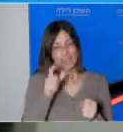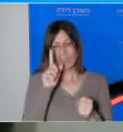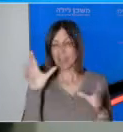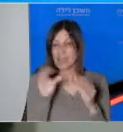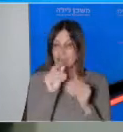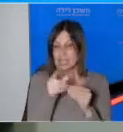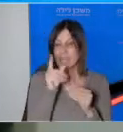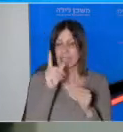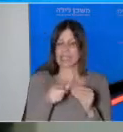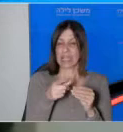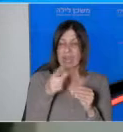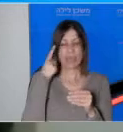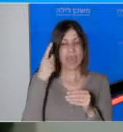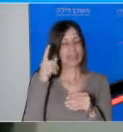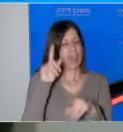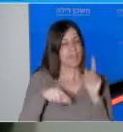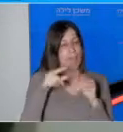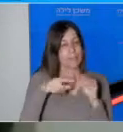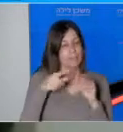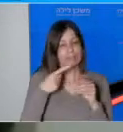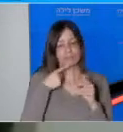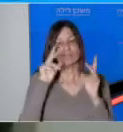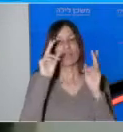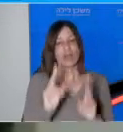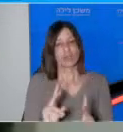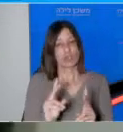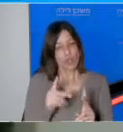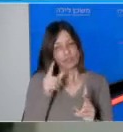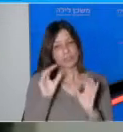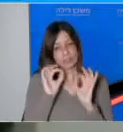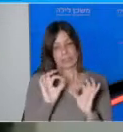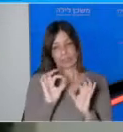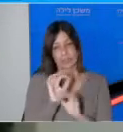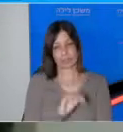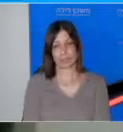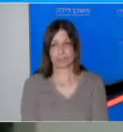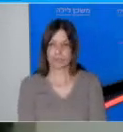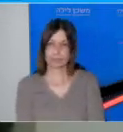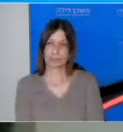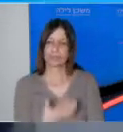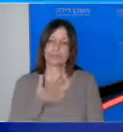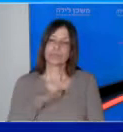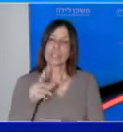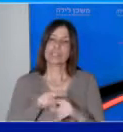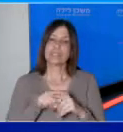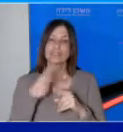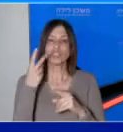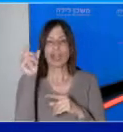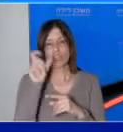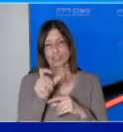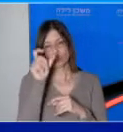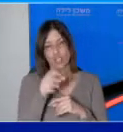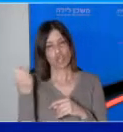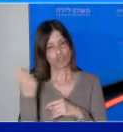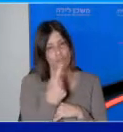ולפעמים להוציא כרטיס צהוב, ואם לא, גם להוציא כרטיס אדום, זה גם בסדר. טוב, אני רוצה ברשותכם לסמן שני אנשים, את שני אנשי